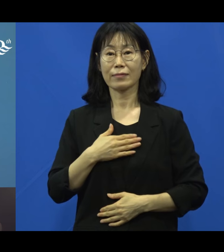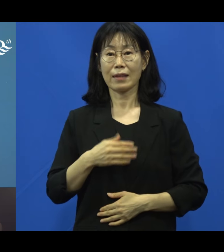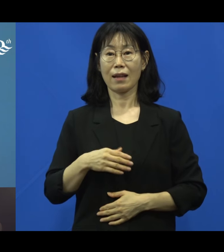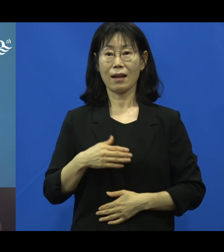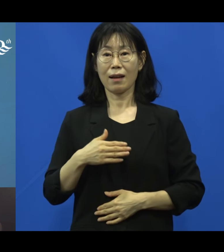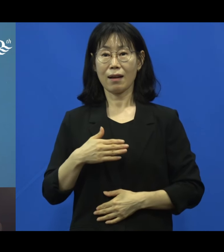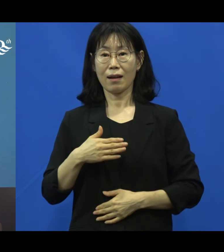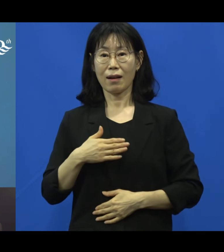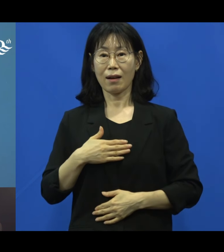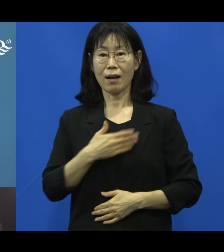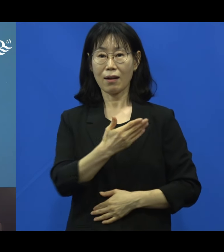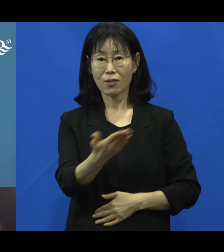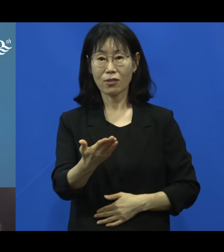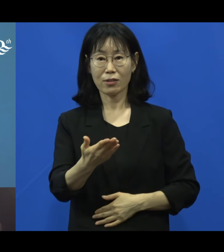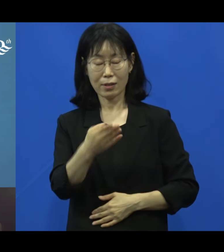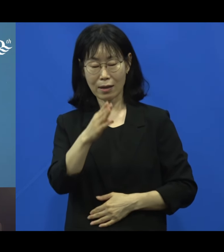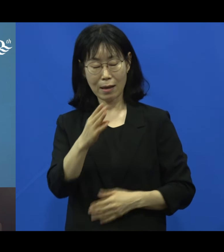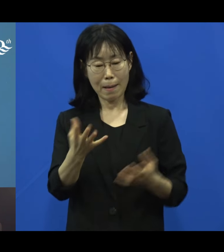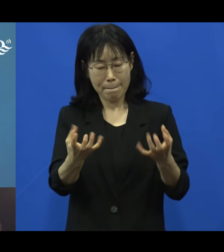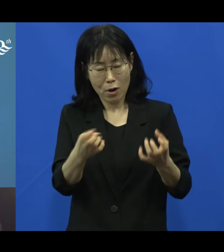그의 남병을 고칠 수 하였더라.